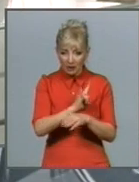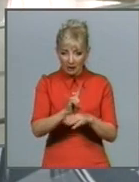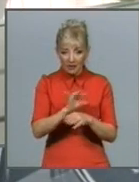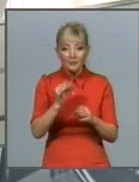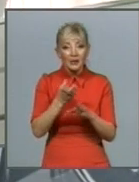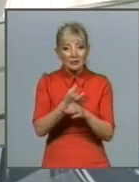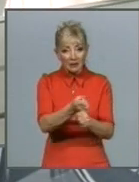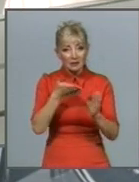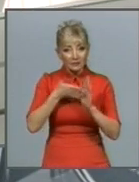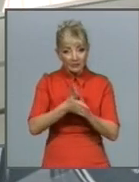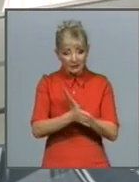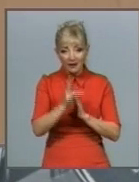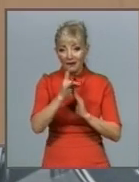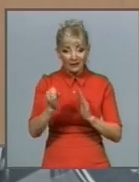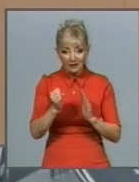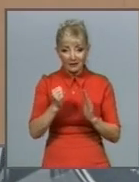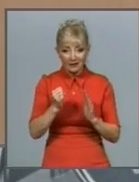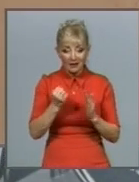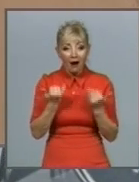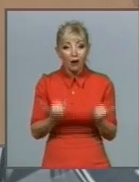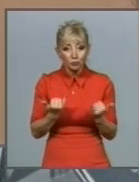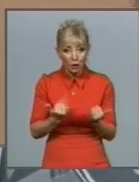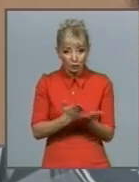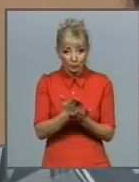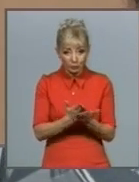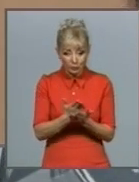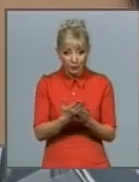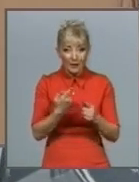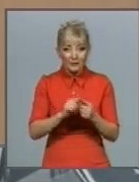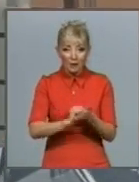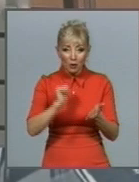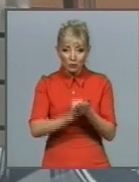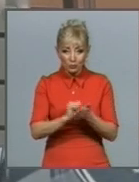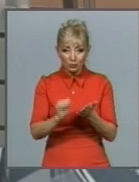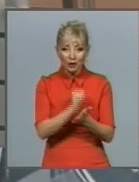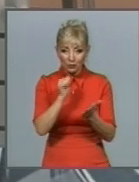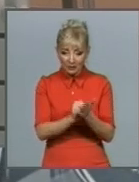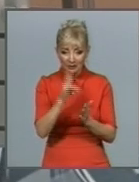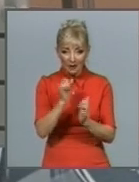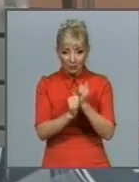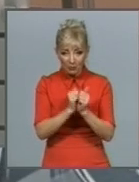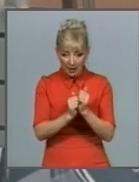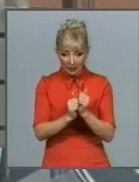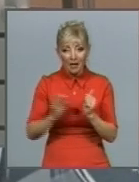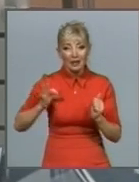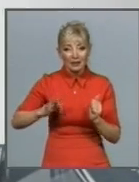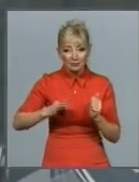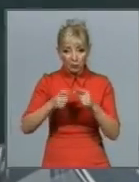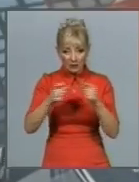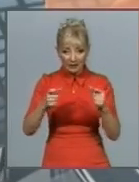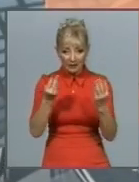за рахунок неактуальних послуг. Наприклад, роздрук документів на папері, використання готівки і